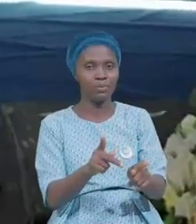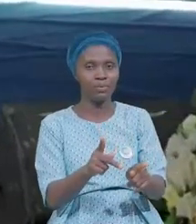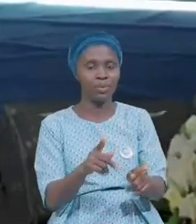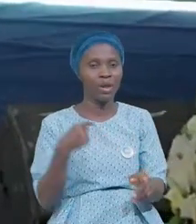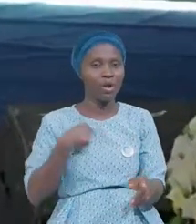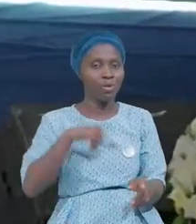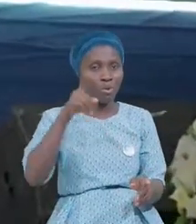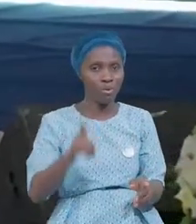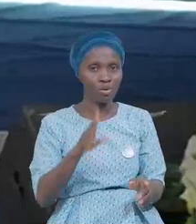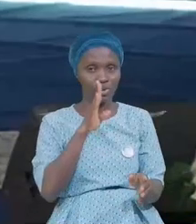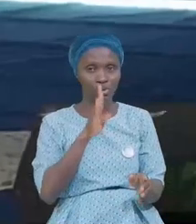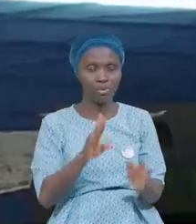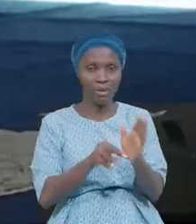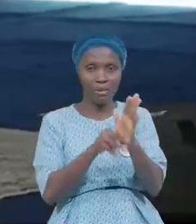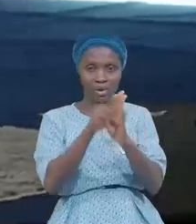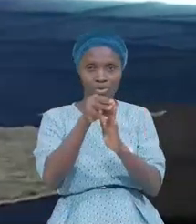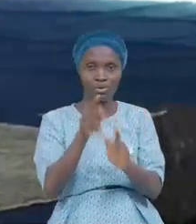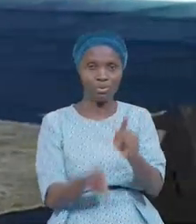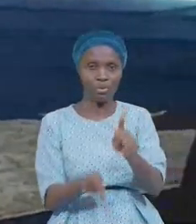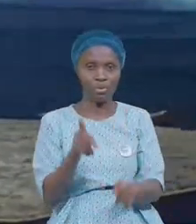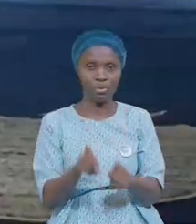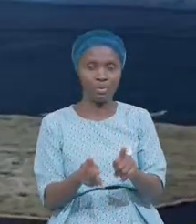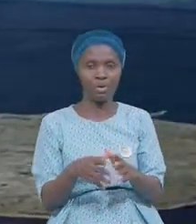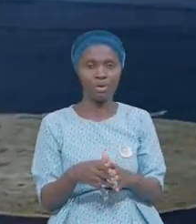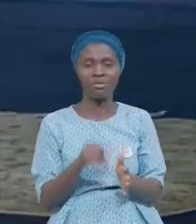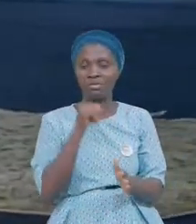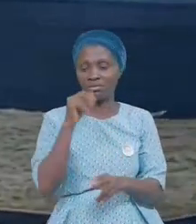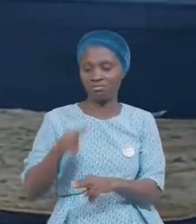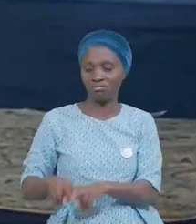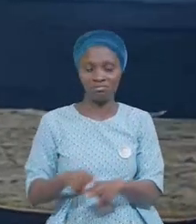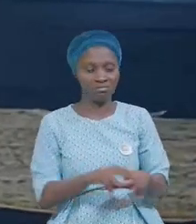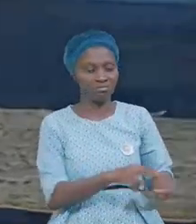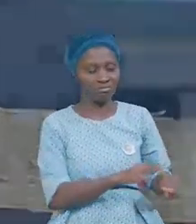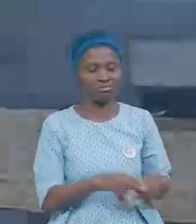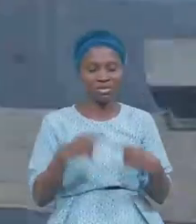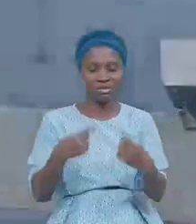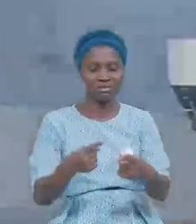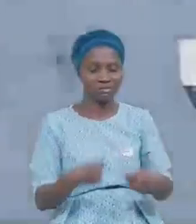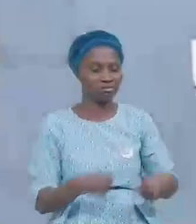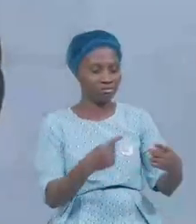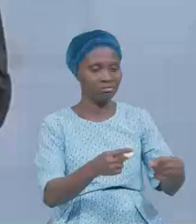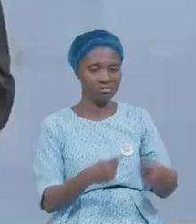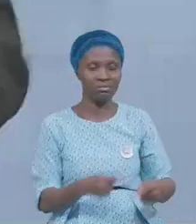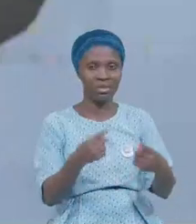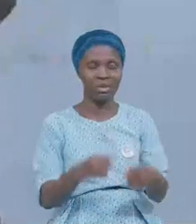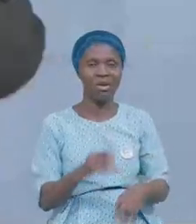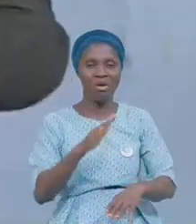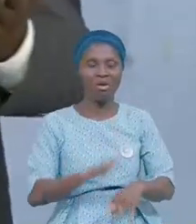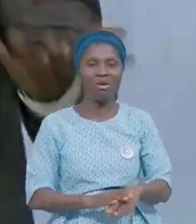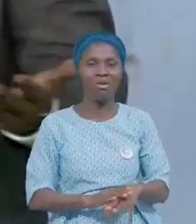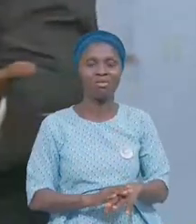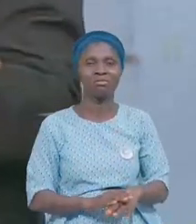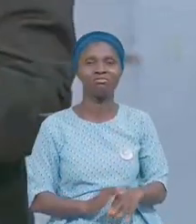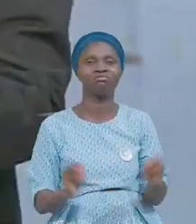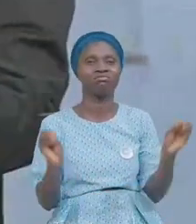nous devons être matures, des gens matures. Nous ne sommes pas assez argumentants sur des choses non essentielles.